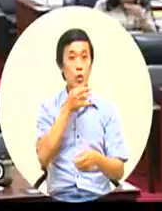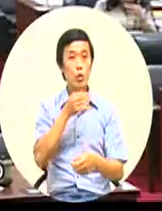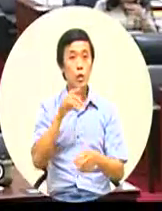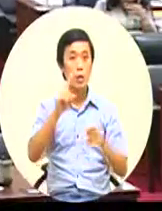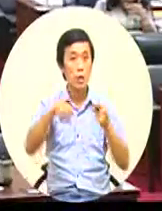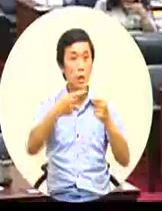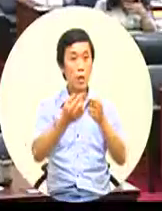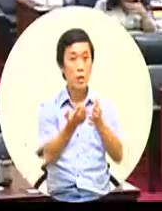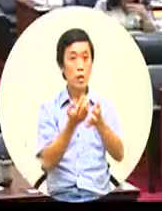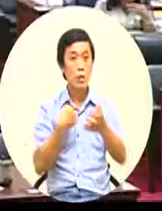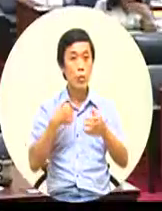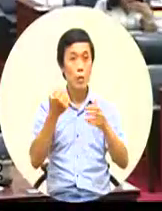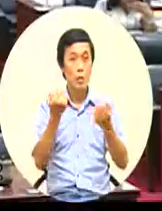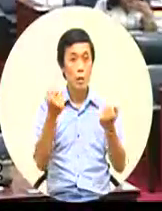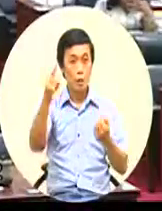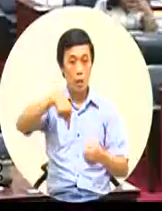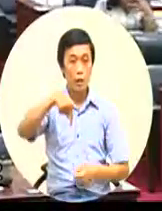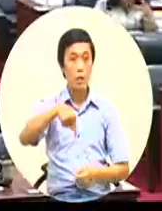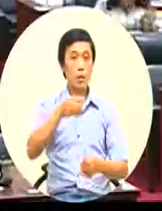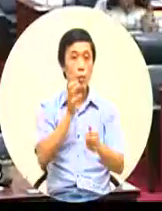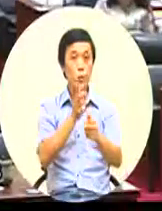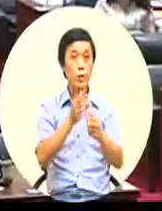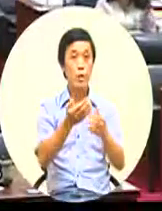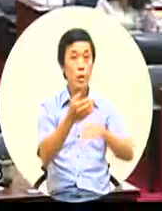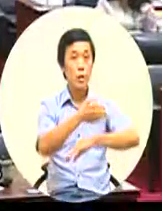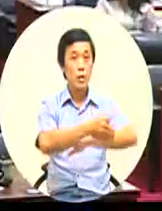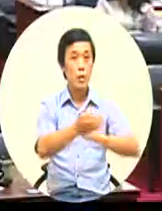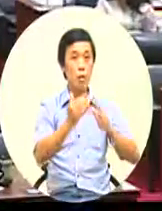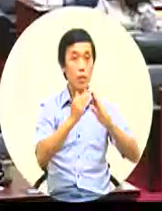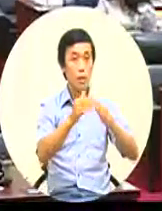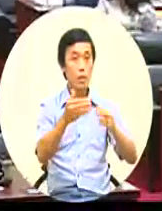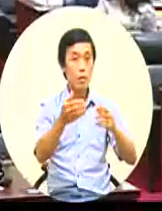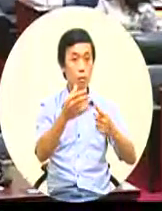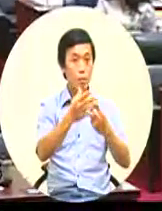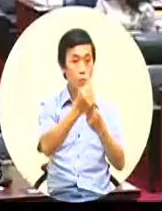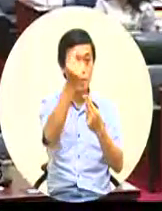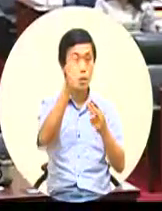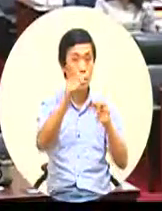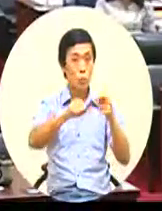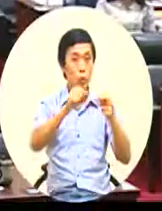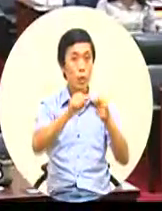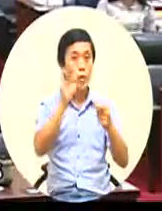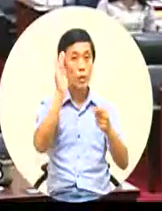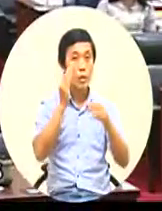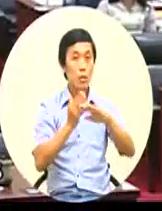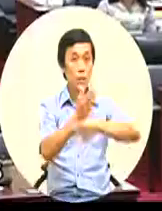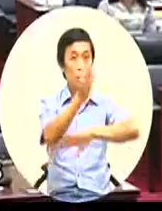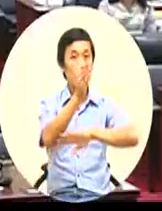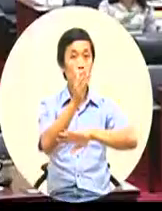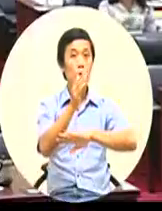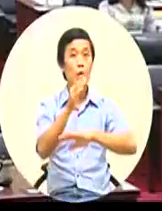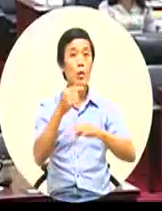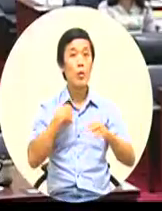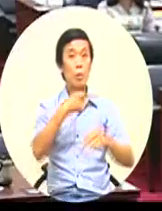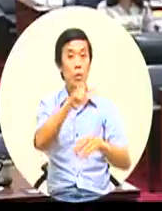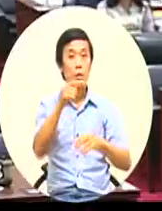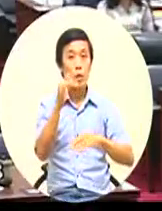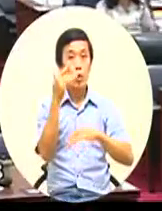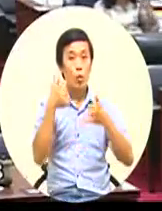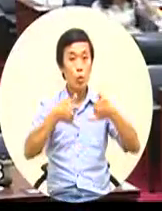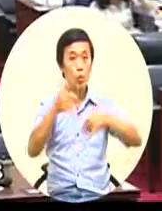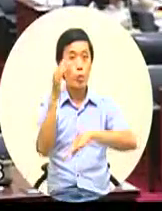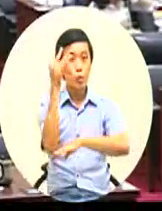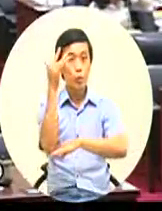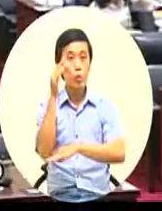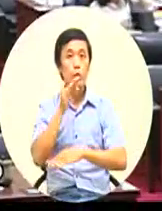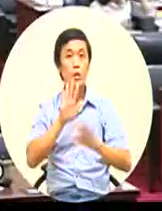席在议事厅质询，县市合并之后5年多了，我们的路灯路数到现在为止，还是我们的